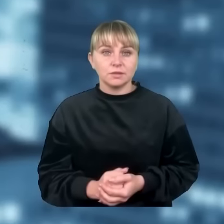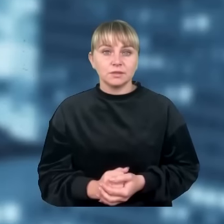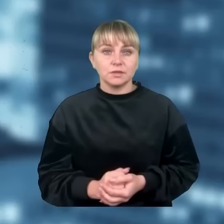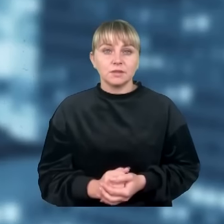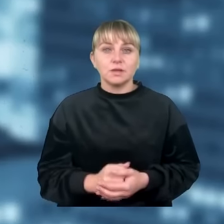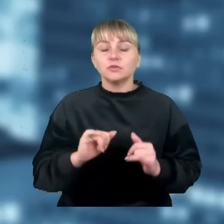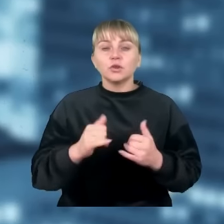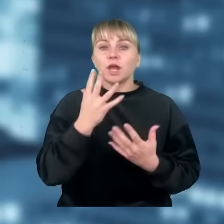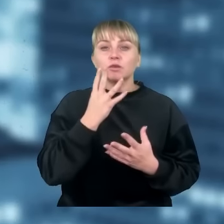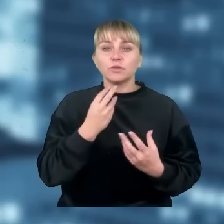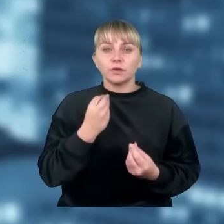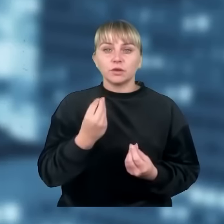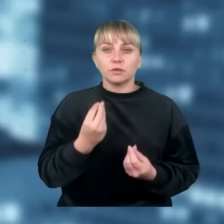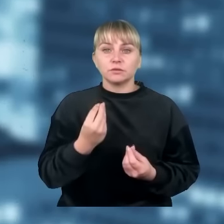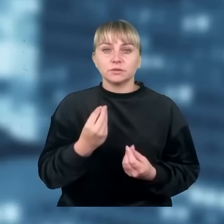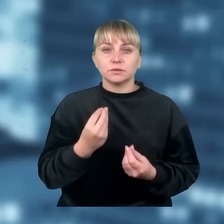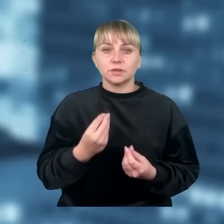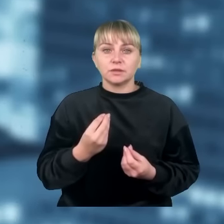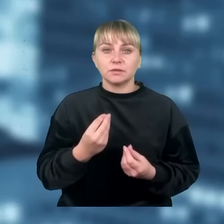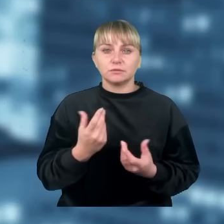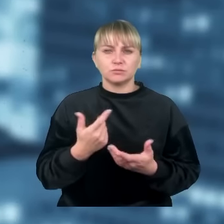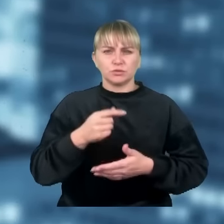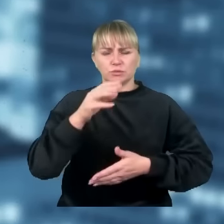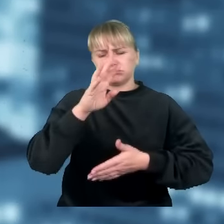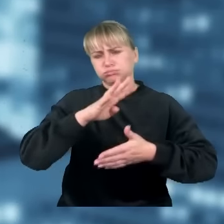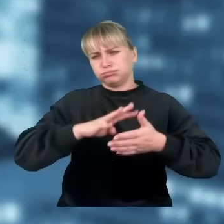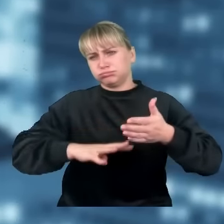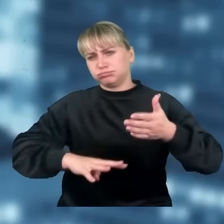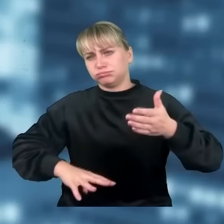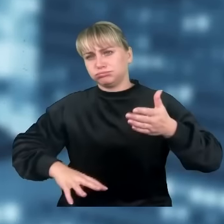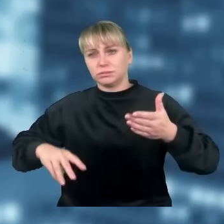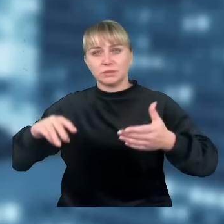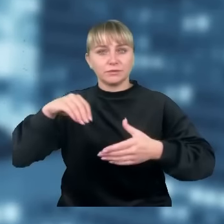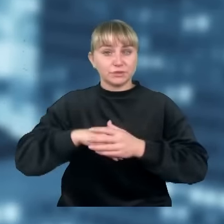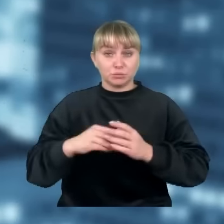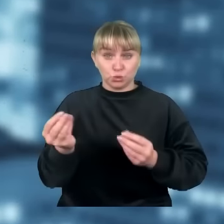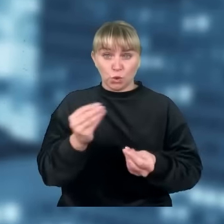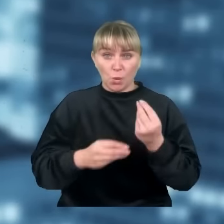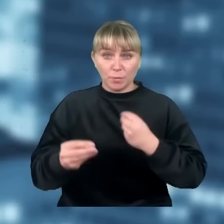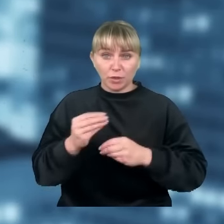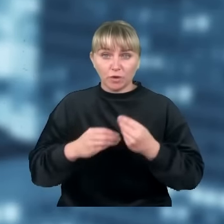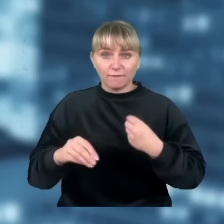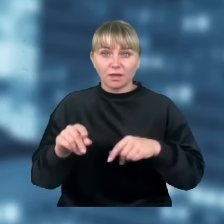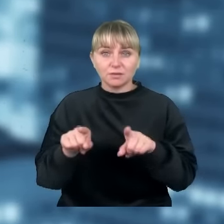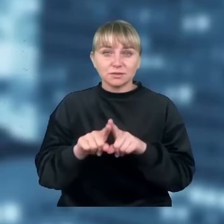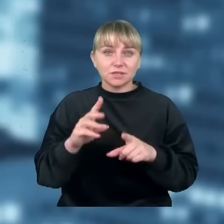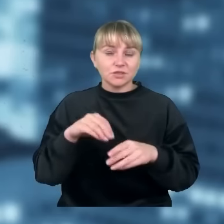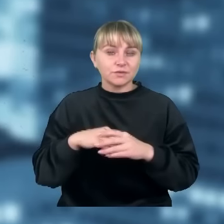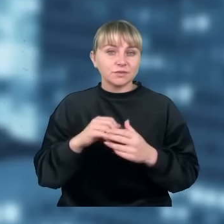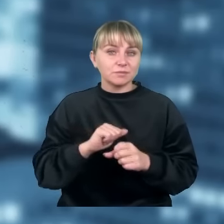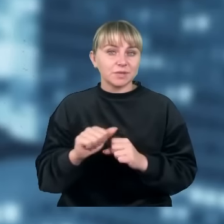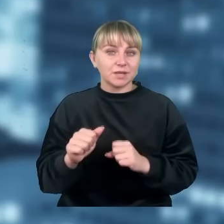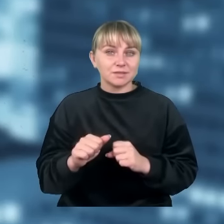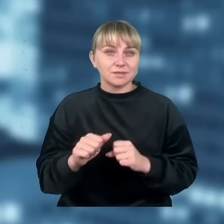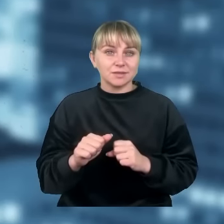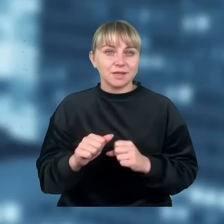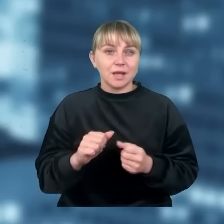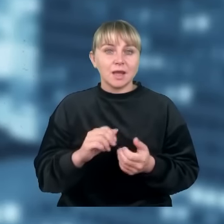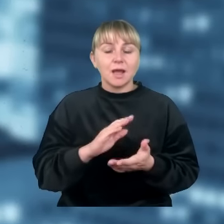tak długi dokument, że to no i skomplikowany dosyć w treści. Bez budki